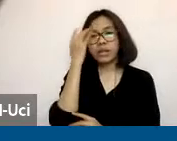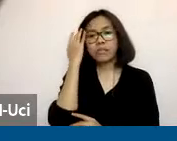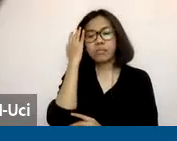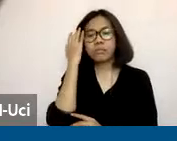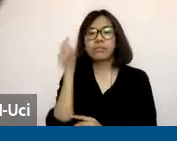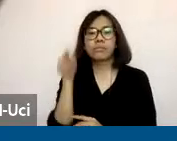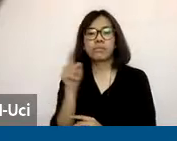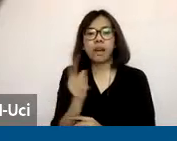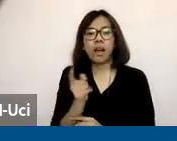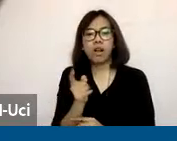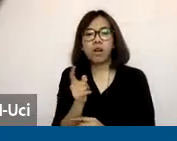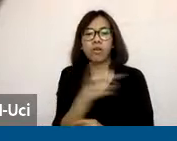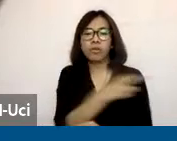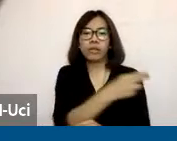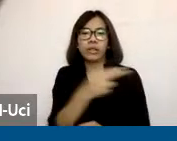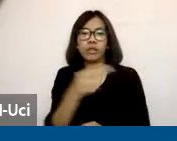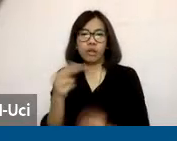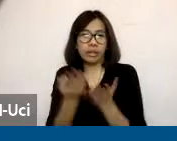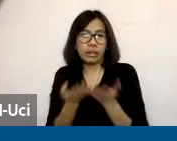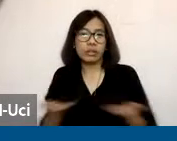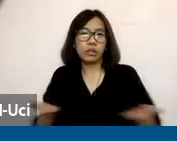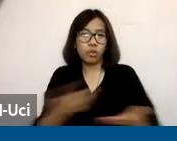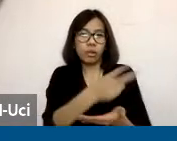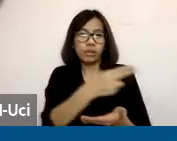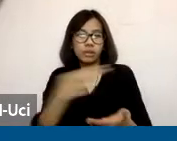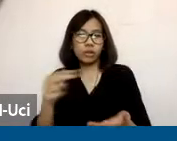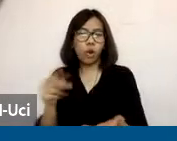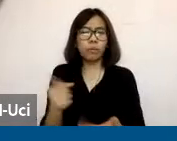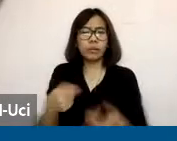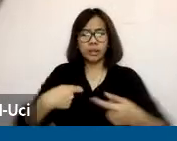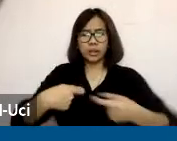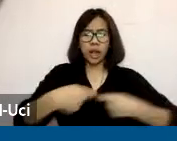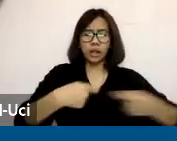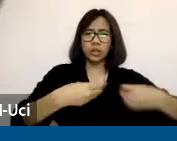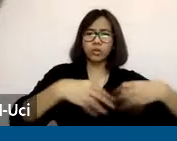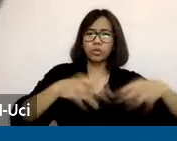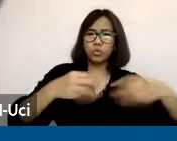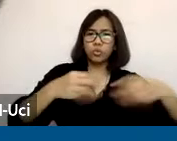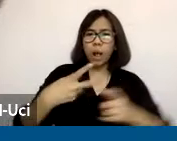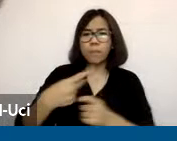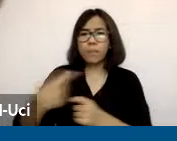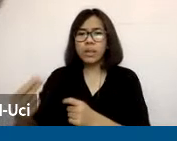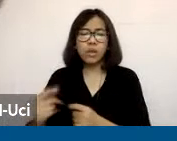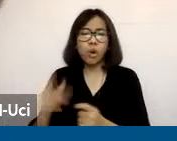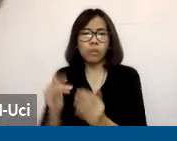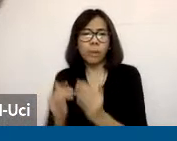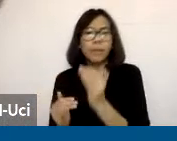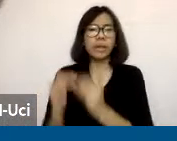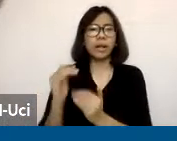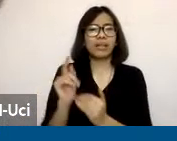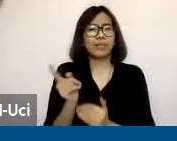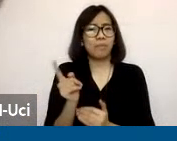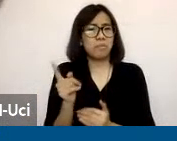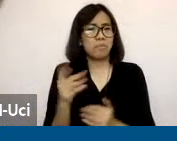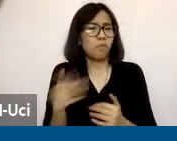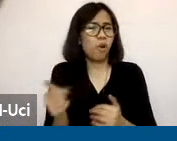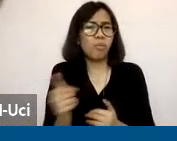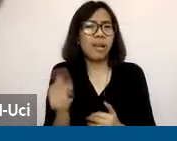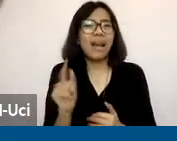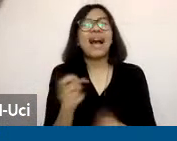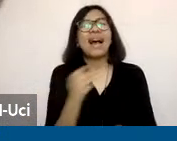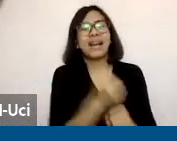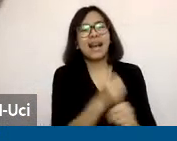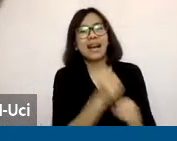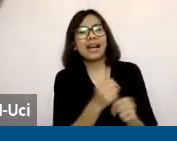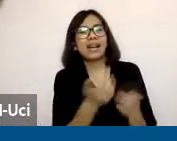terutama kalau di Indonesia konteksnya faktor faktor utamanya adalah bentuk perkembangan teknologi juga lo pandemic